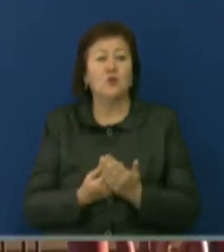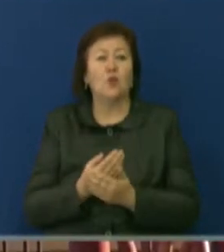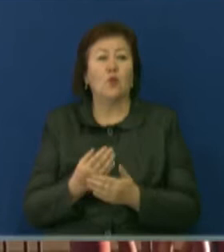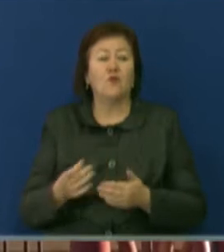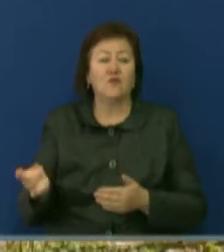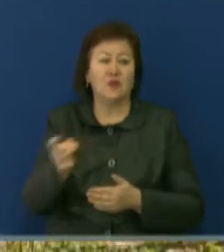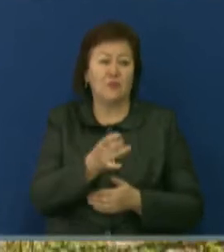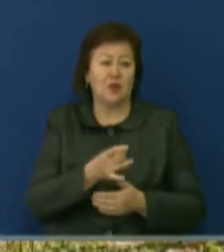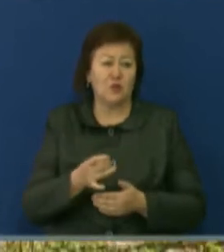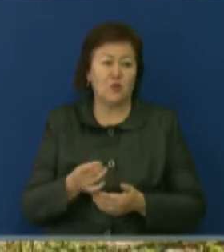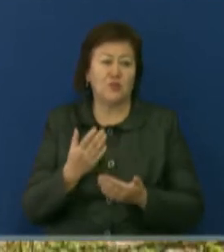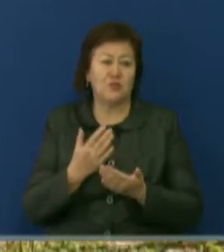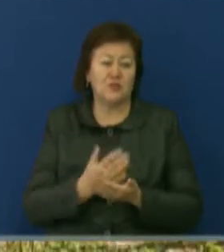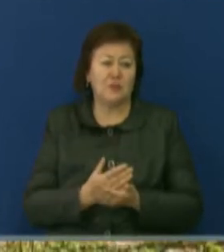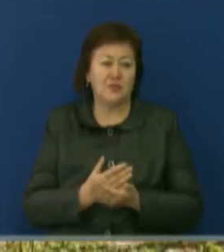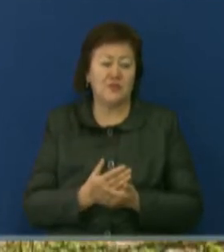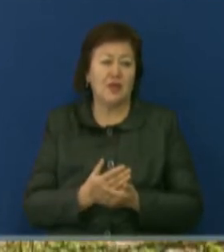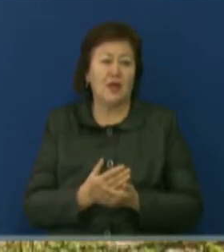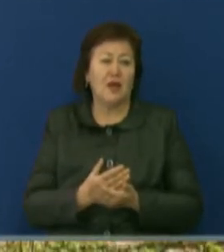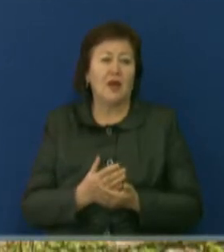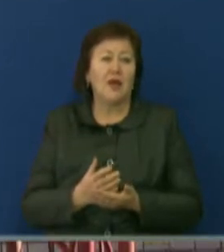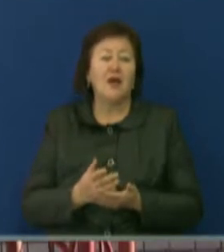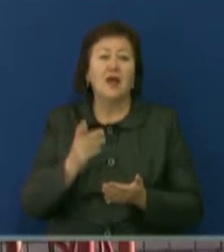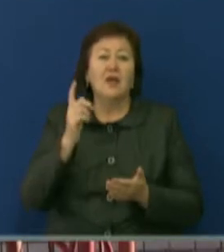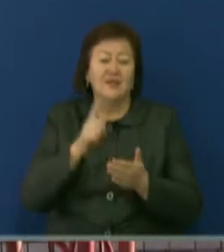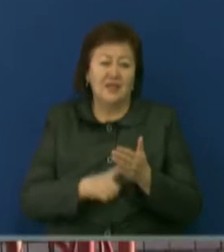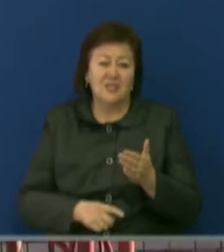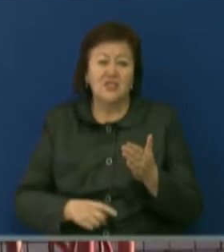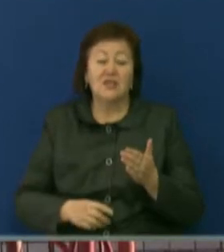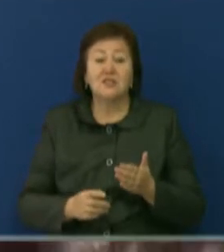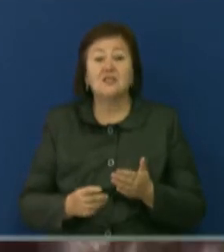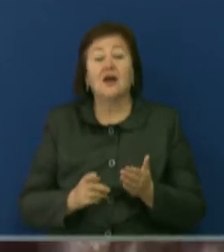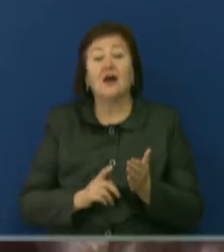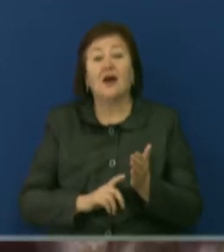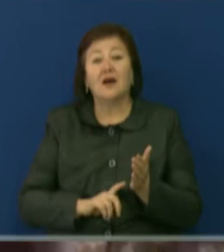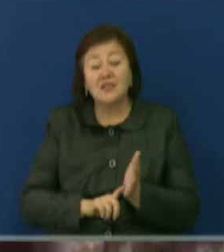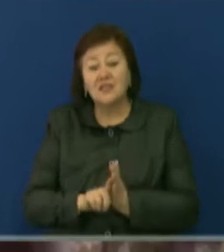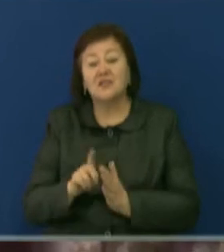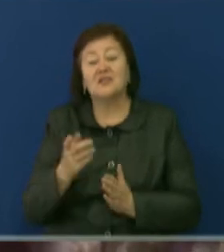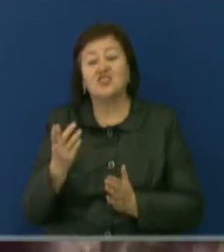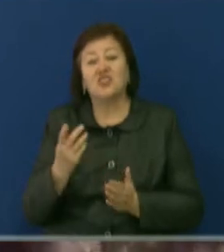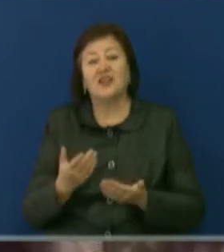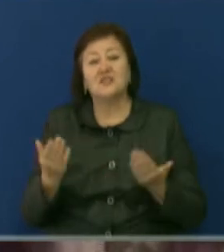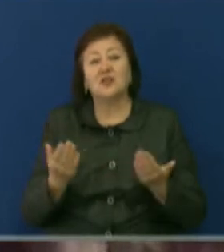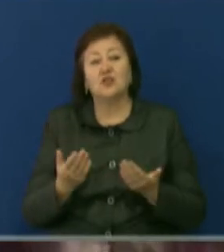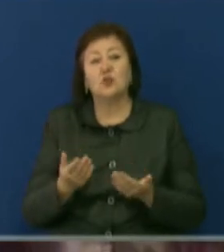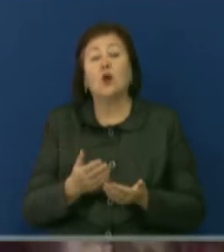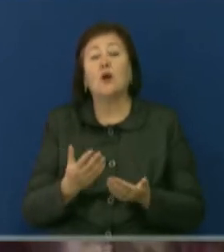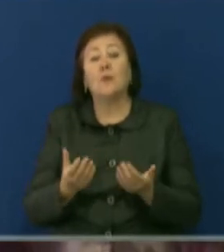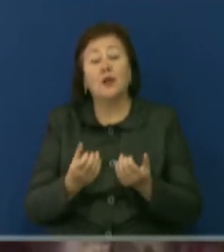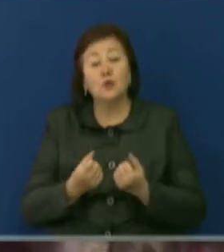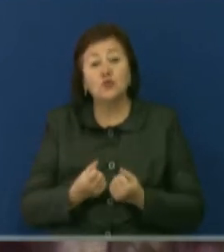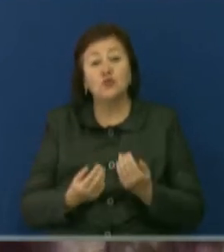бері көпшіліктің жеке баспана алуға деген үміті оянды. Қазірдің өзінде олардың кейбірі арман болған баспанаға қоныстанып